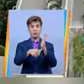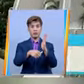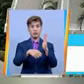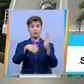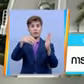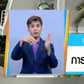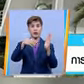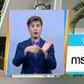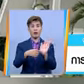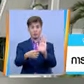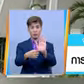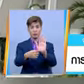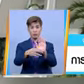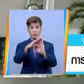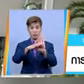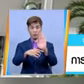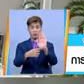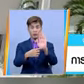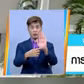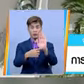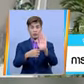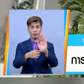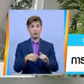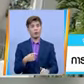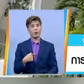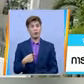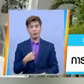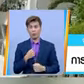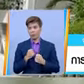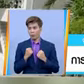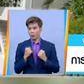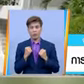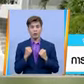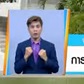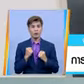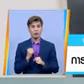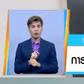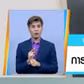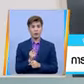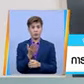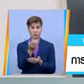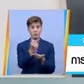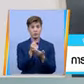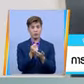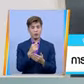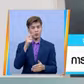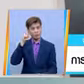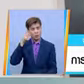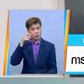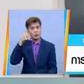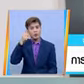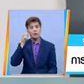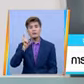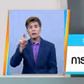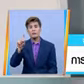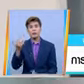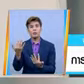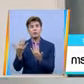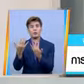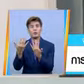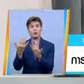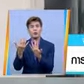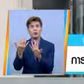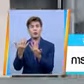ในกลุ่มพวกเราคือผู้บริโภคบอกว่าร้อนใจมากขอให้ช่วยหน่อยนะคะถามคอลเซ็นเตอร์ก็ไม่รู้ต้องรอวันที่3สิงหาคมวันเปิดทำ